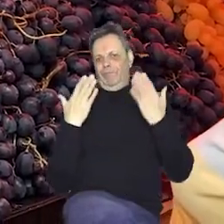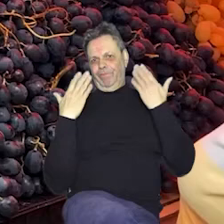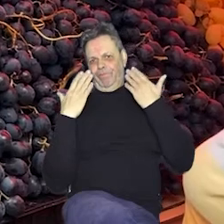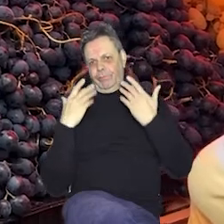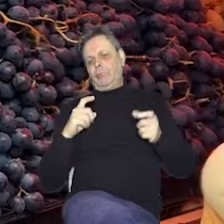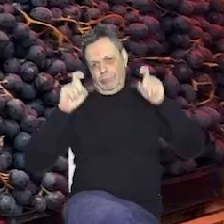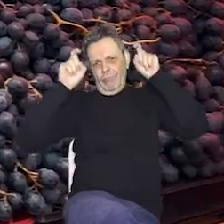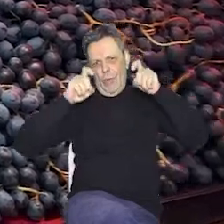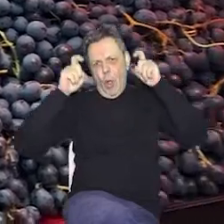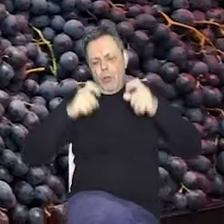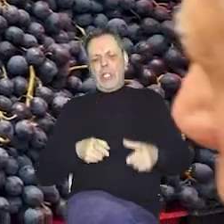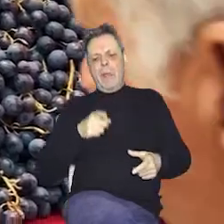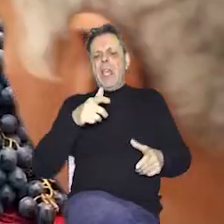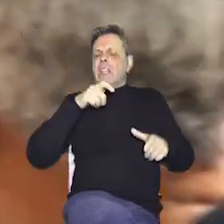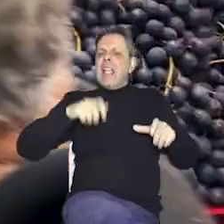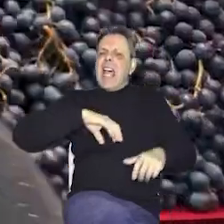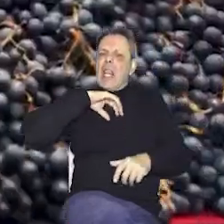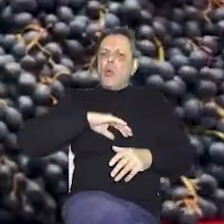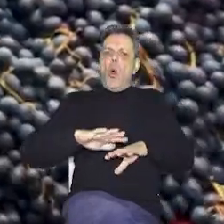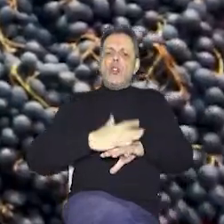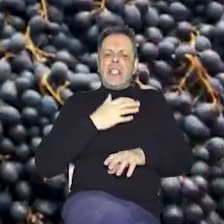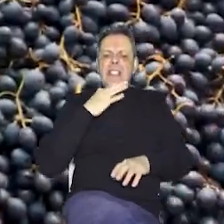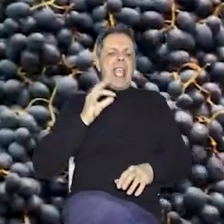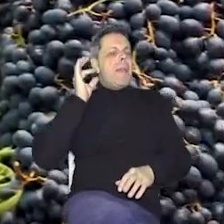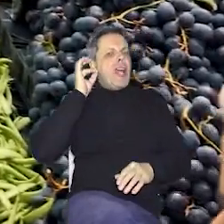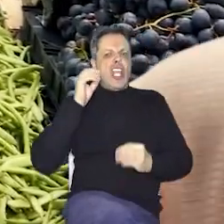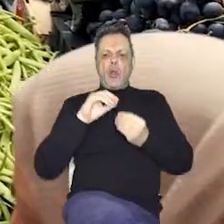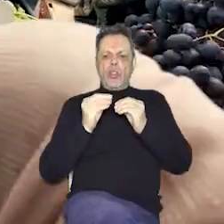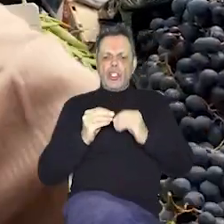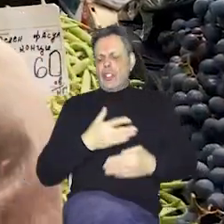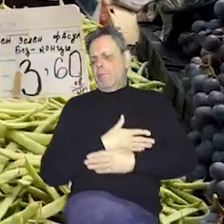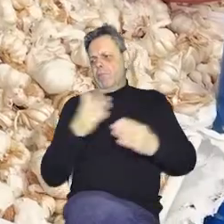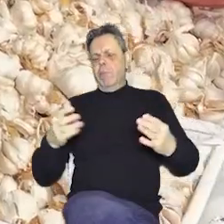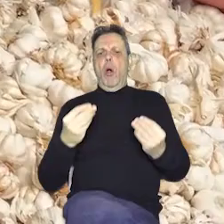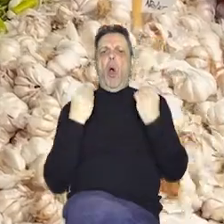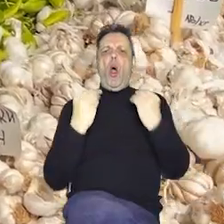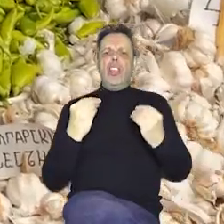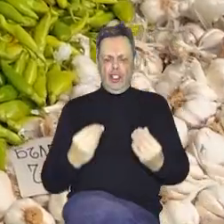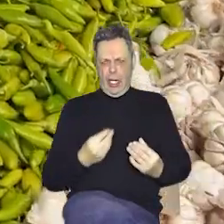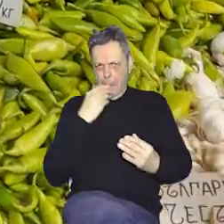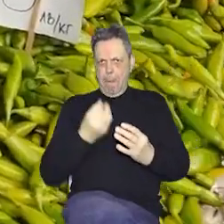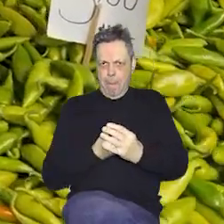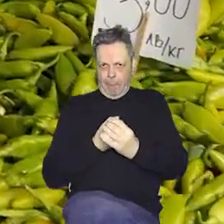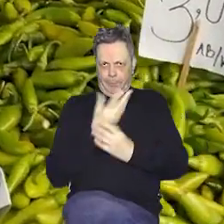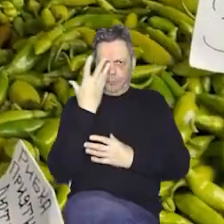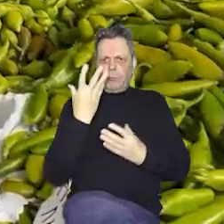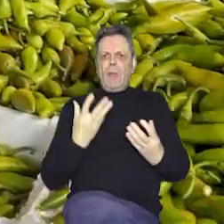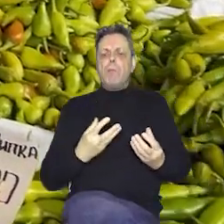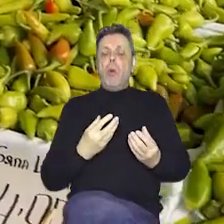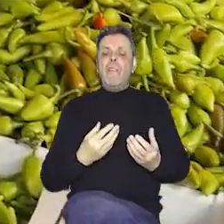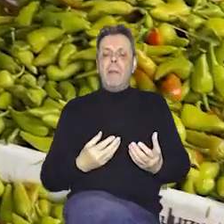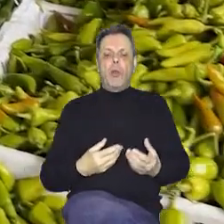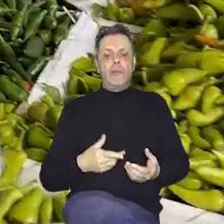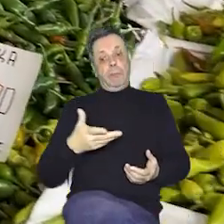ozračje sockomunizma. I taj stari duh osjeti se i na ženskoj tržnici s obiljem odličnih bugarskih poljoprivrednih proizvoda.